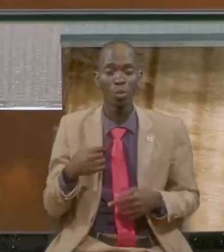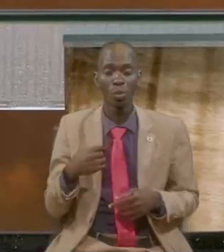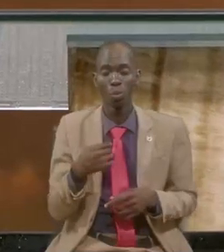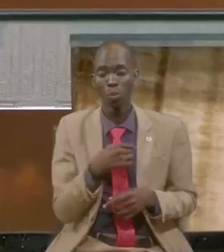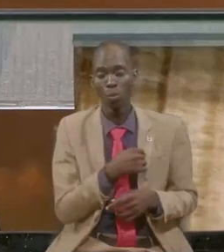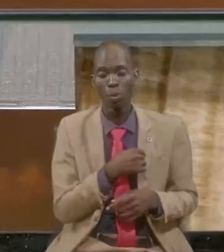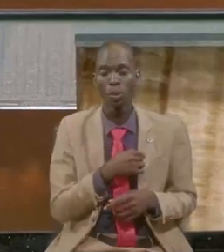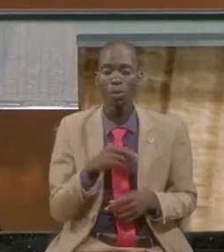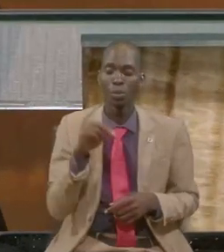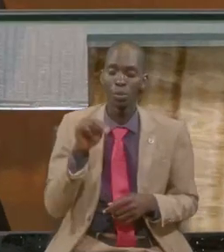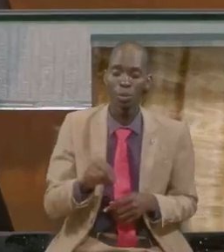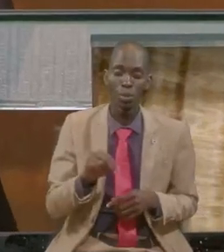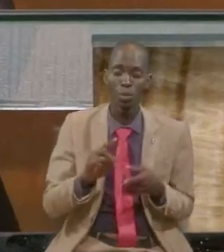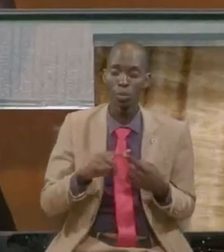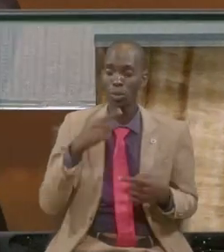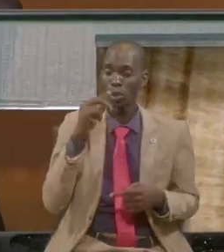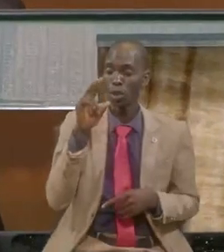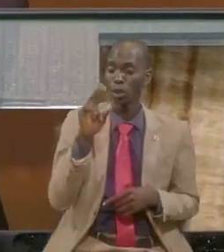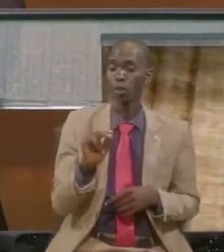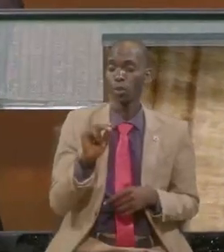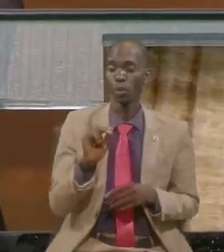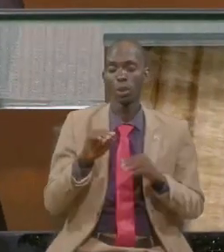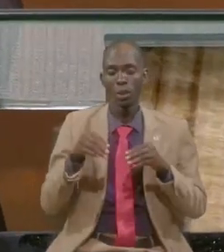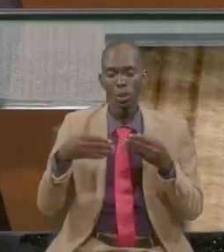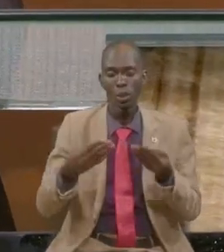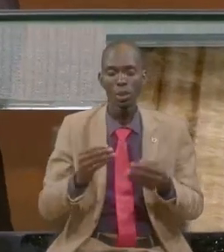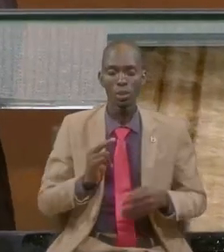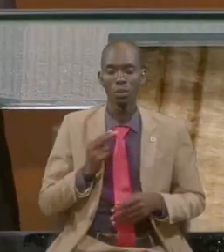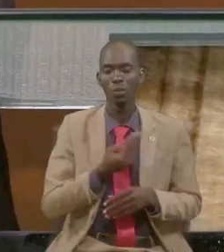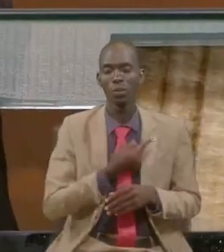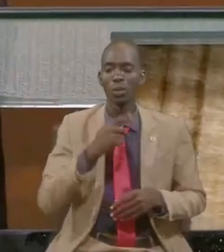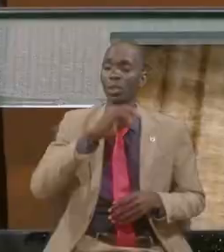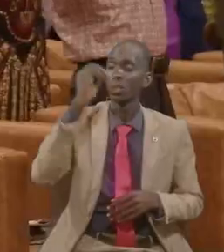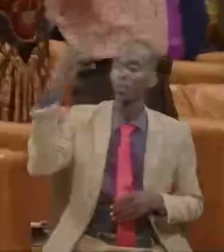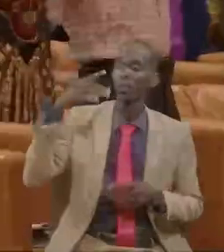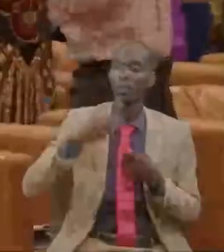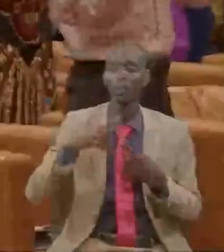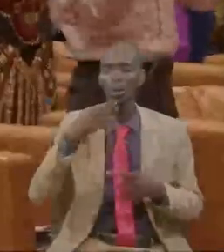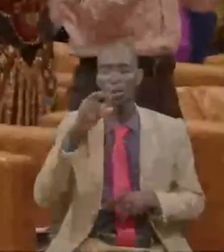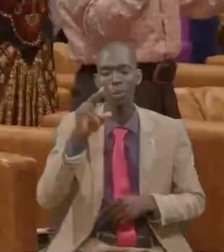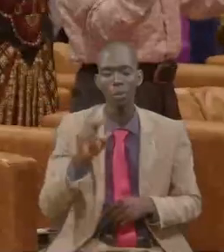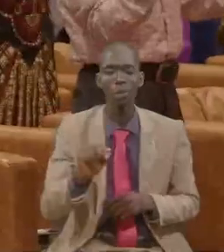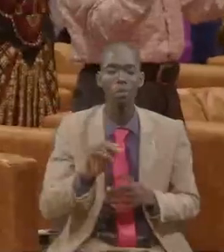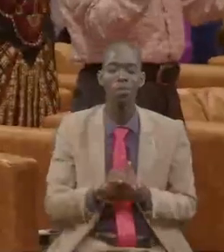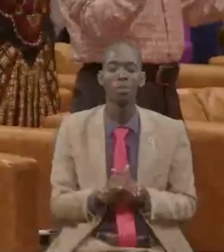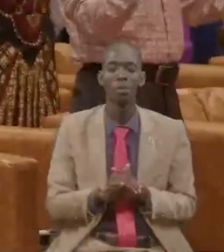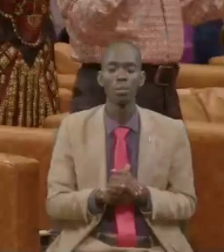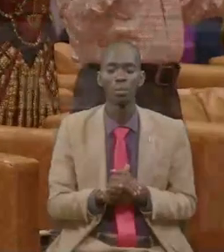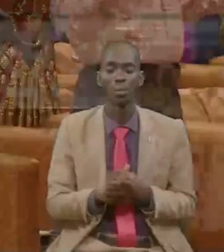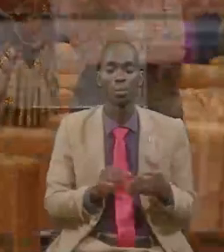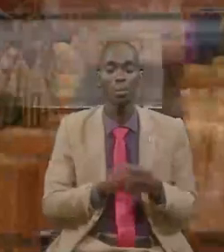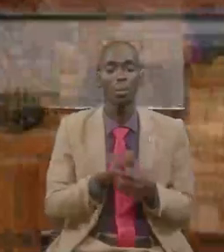Lorsque nous devons dire non, donne-nous la grâce pour dire non.